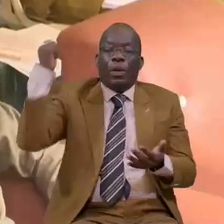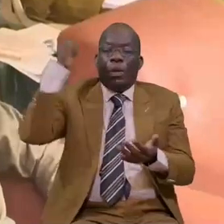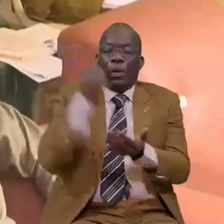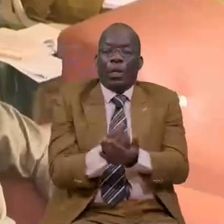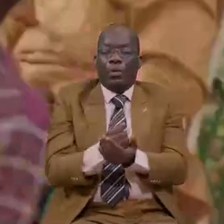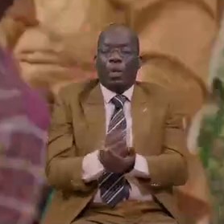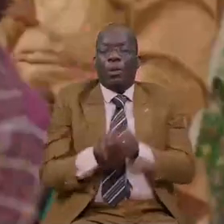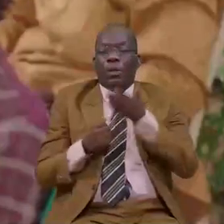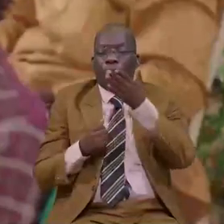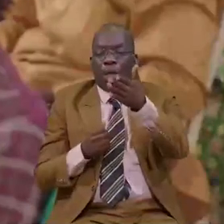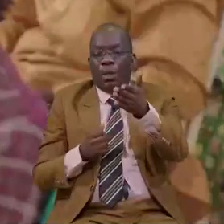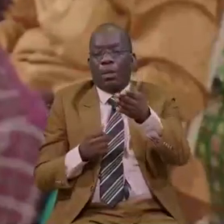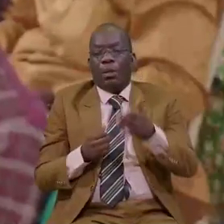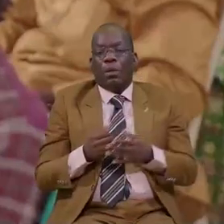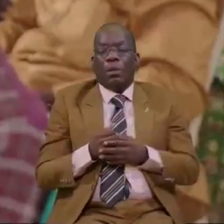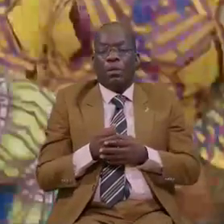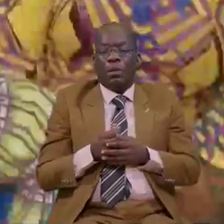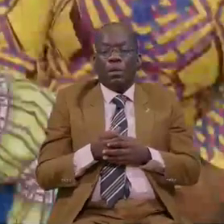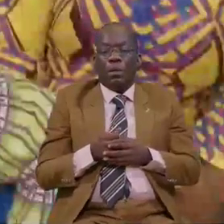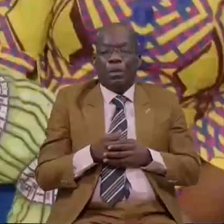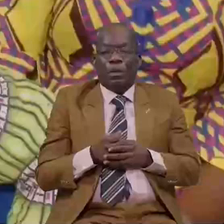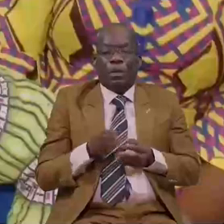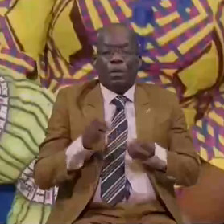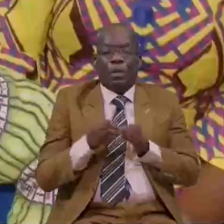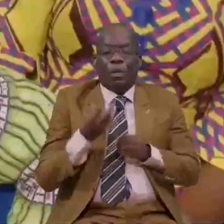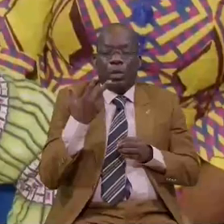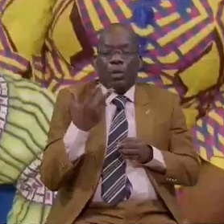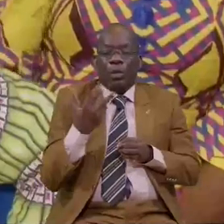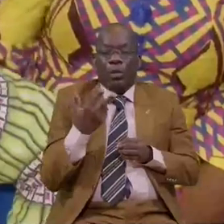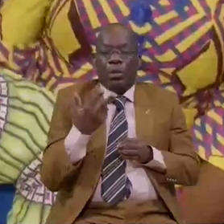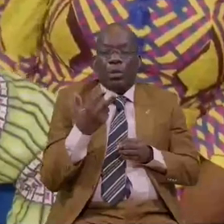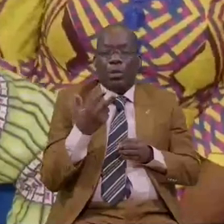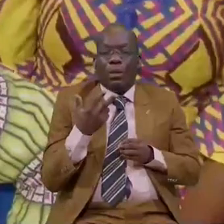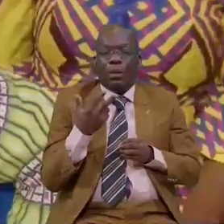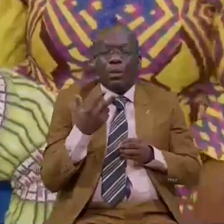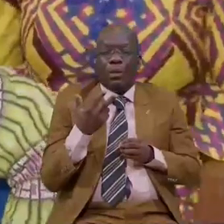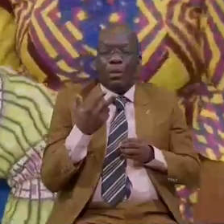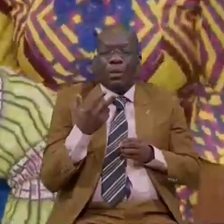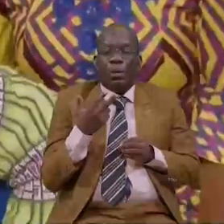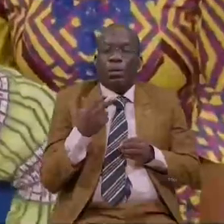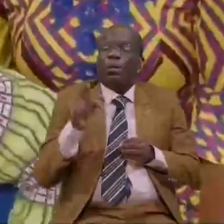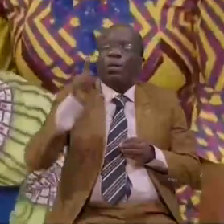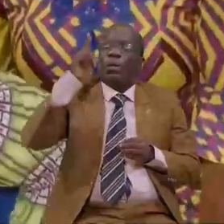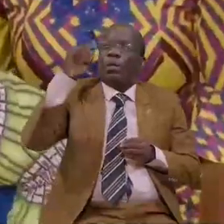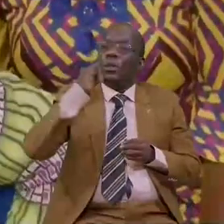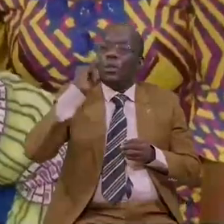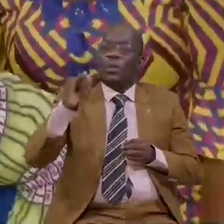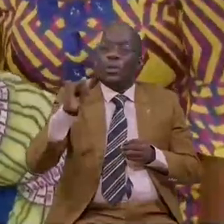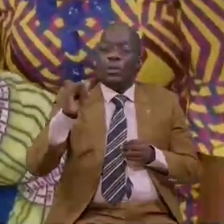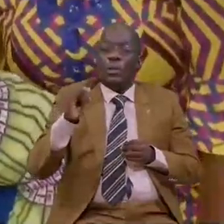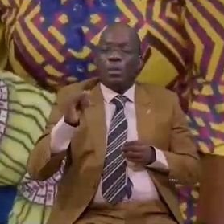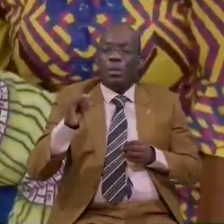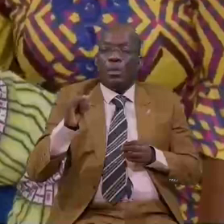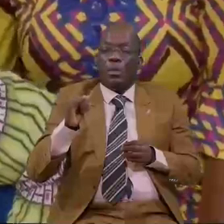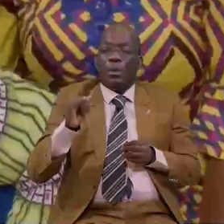âmes. Amen. Amen là-bas. Amen dans toute l'assemblée là-bas. Troisième